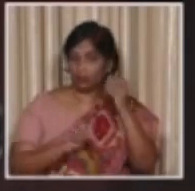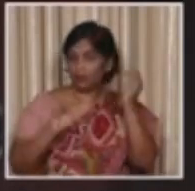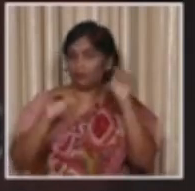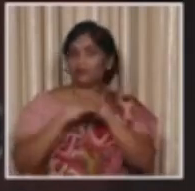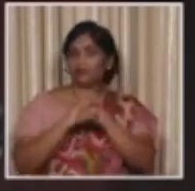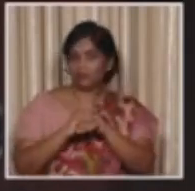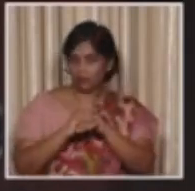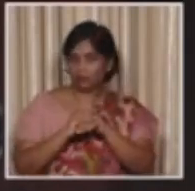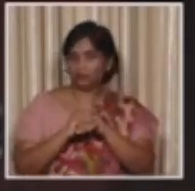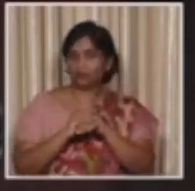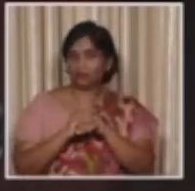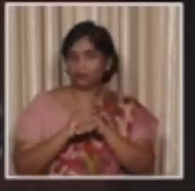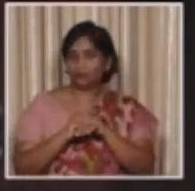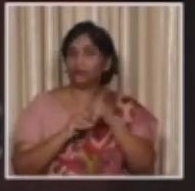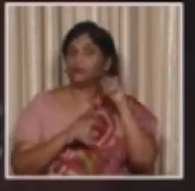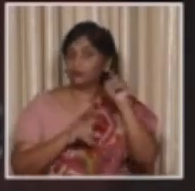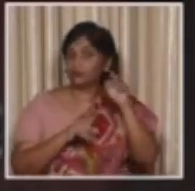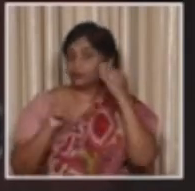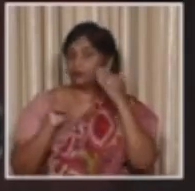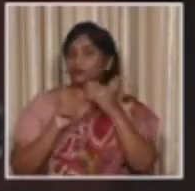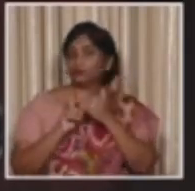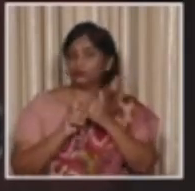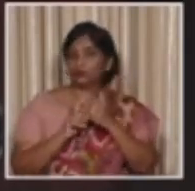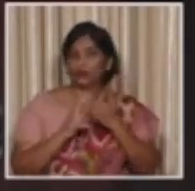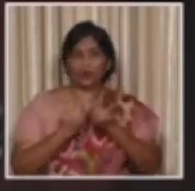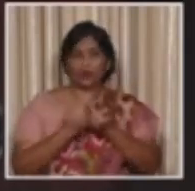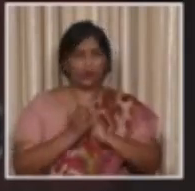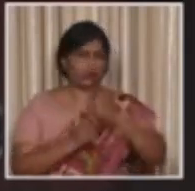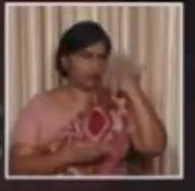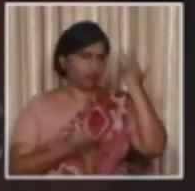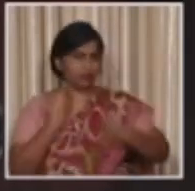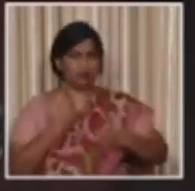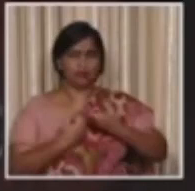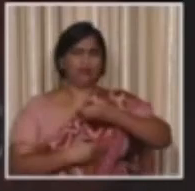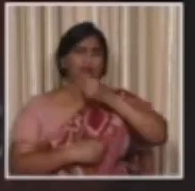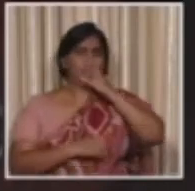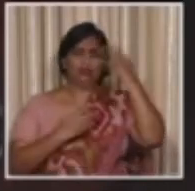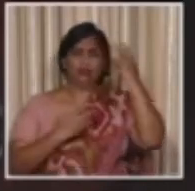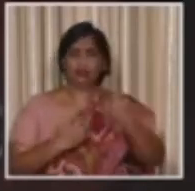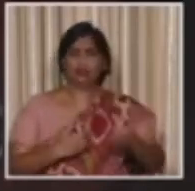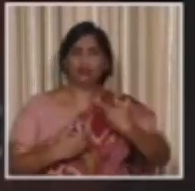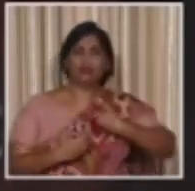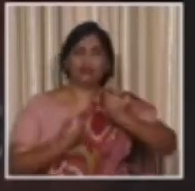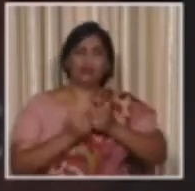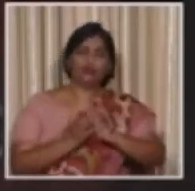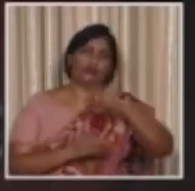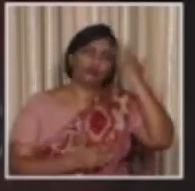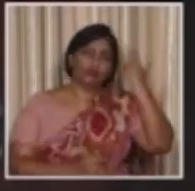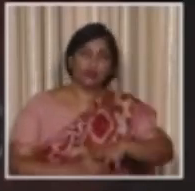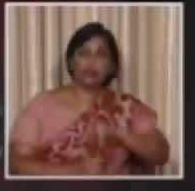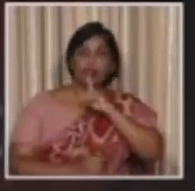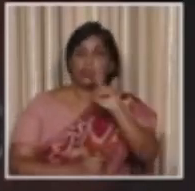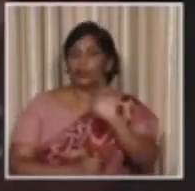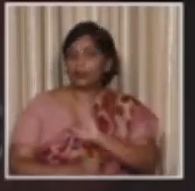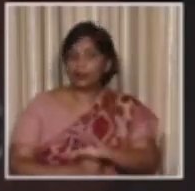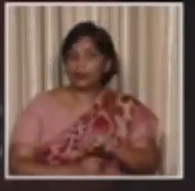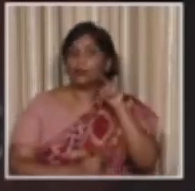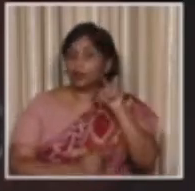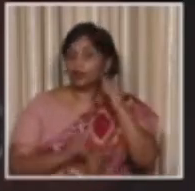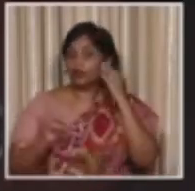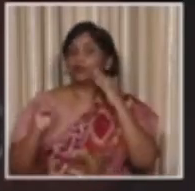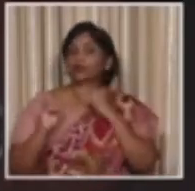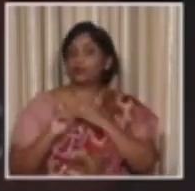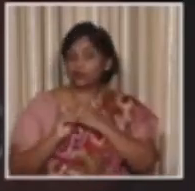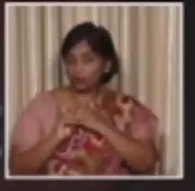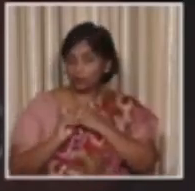මැදිහත් වෙන්න ඕනේ. ඒ අය සම්බන්ධයෙන් මේ සියදිවි නසා ගන්න තැනට ආවට පස්සේ ආ සියදිවි නසා ගත්තා කියන්න නෙවෙයි. ඒ අය